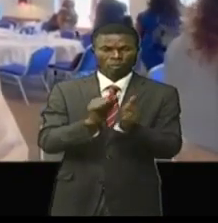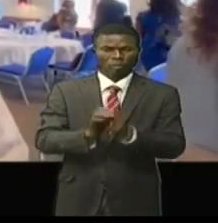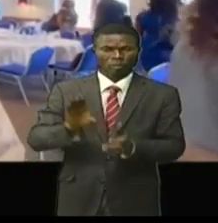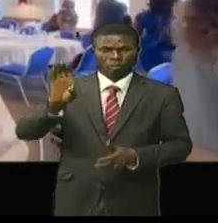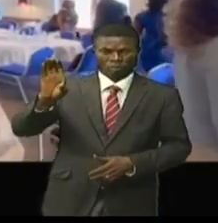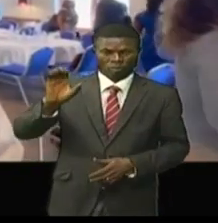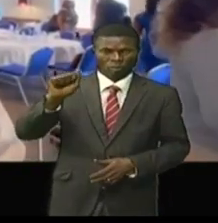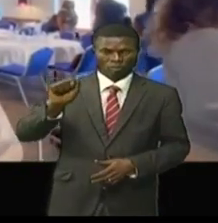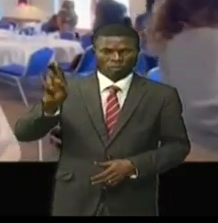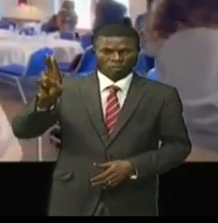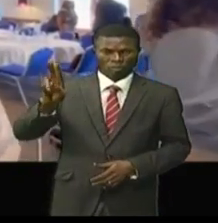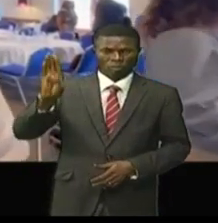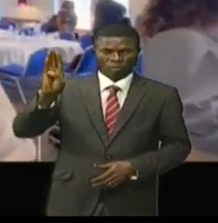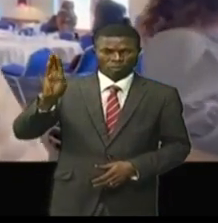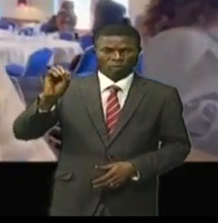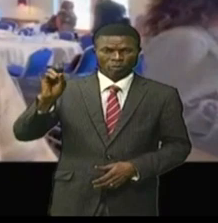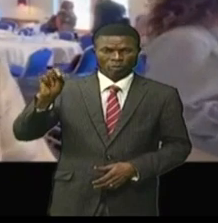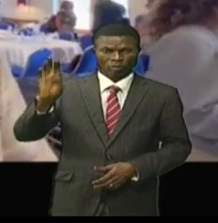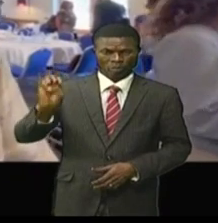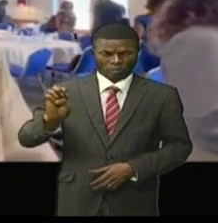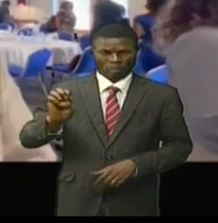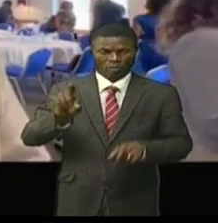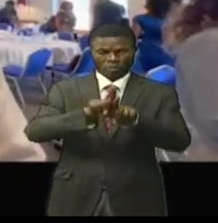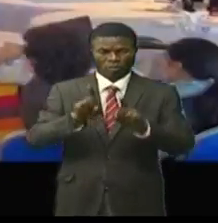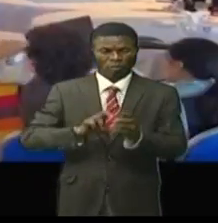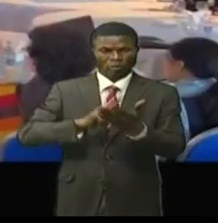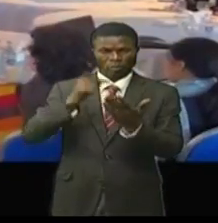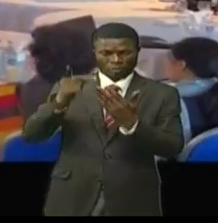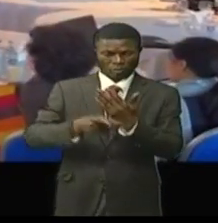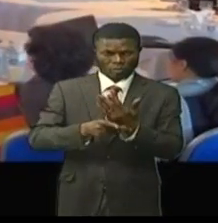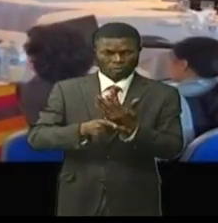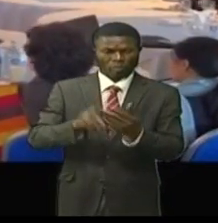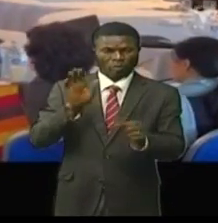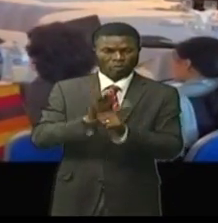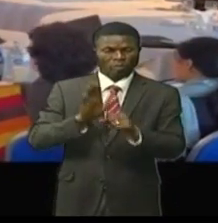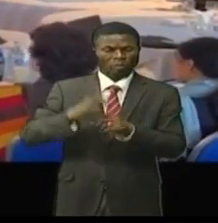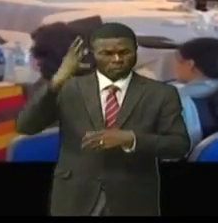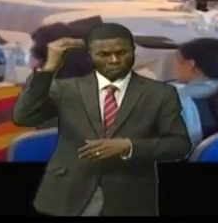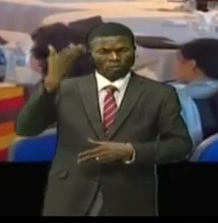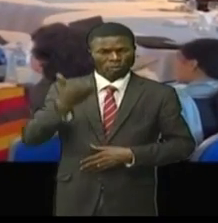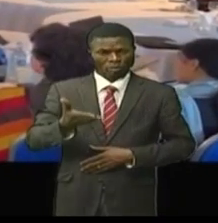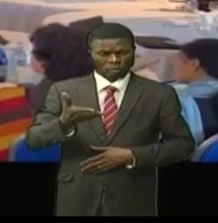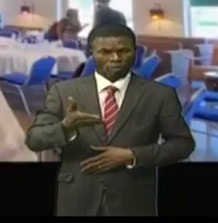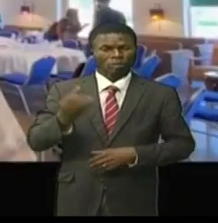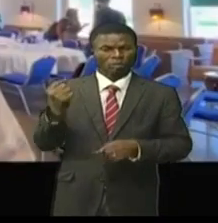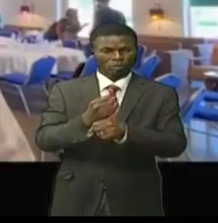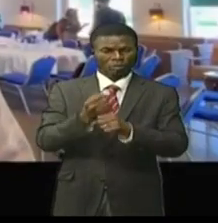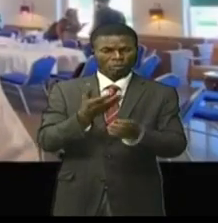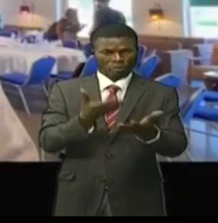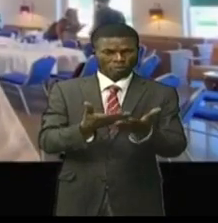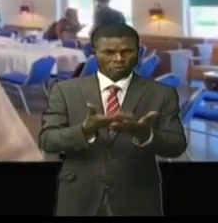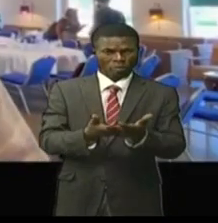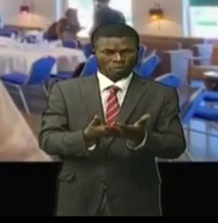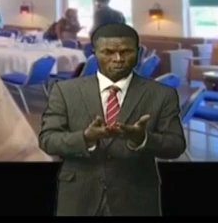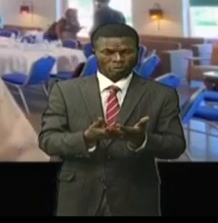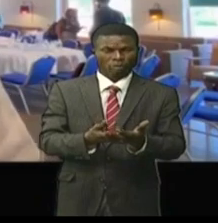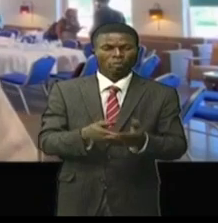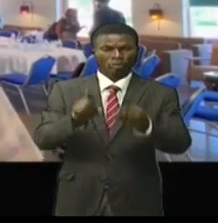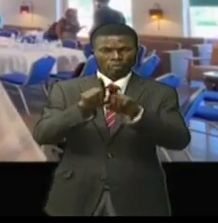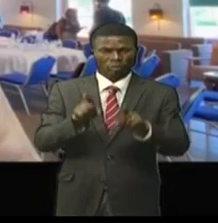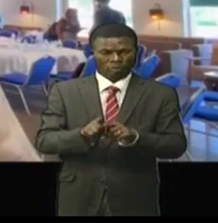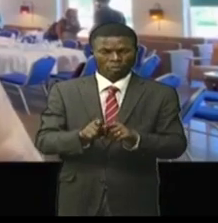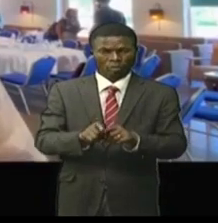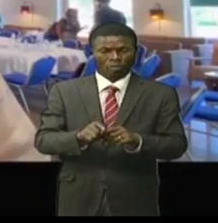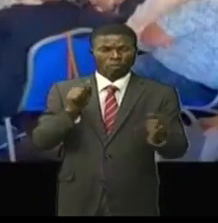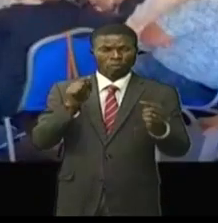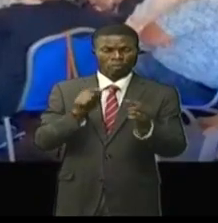le projet de la Russie et dans le projet au Kenya. On a beaucoup d'expérience dans le sujet du Voluntary Carbon Market,